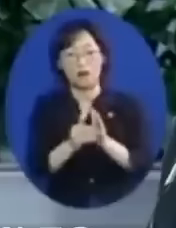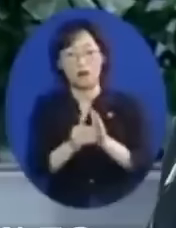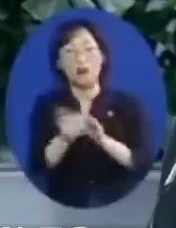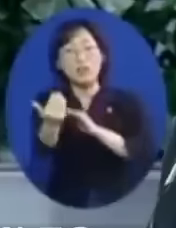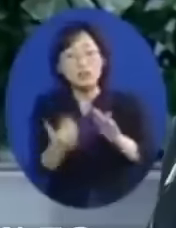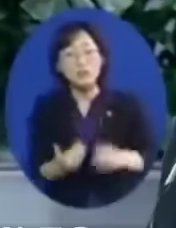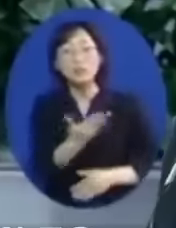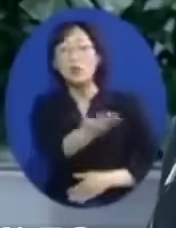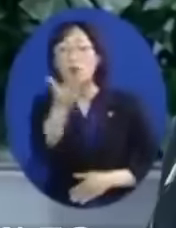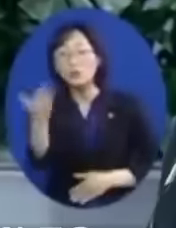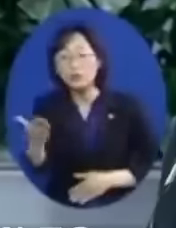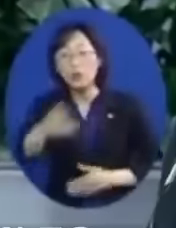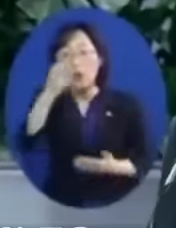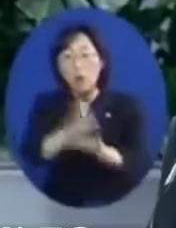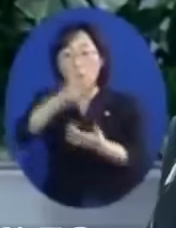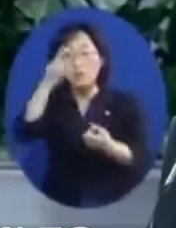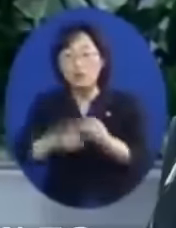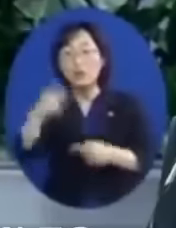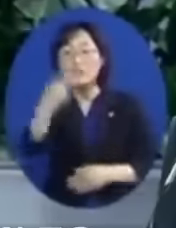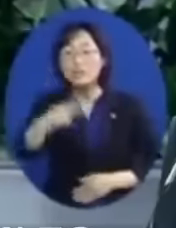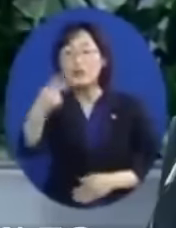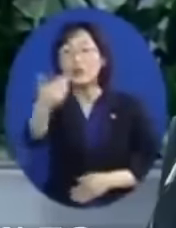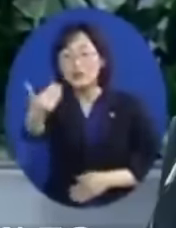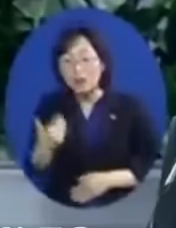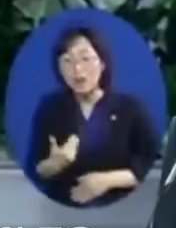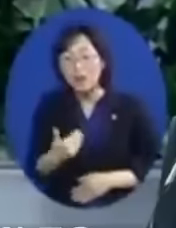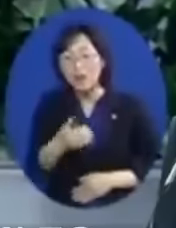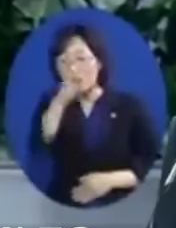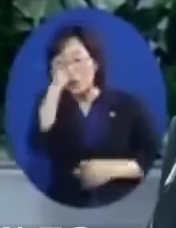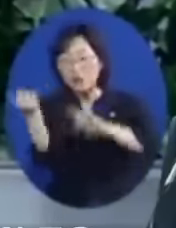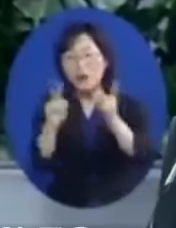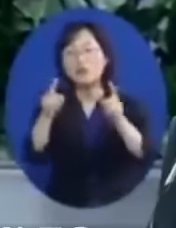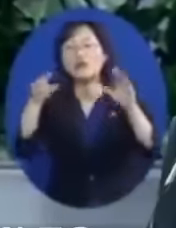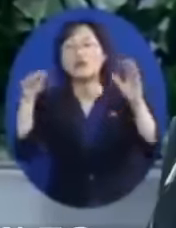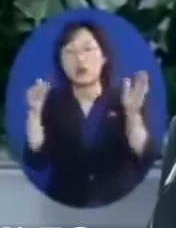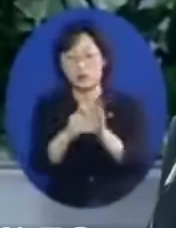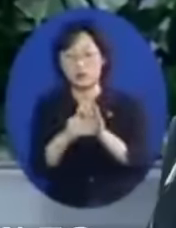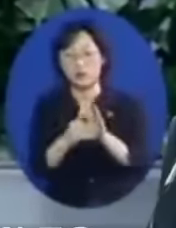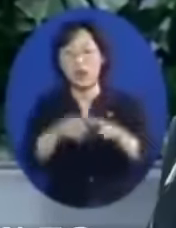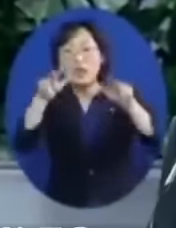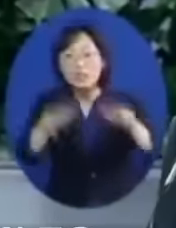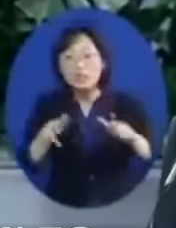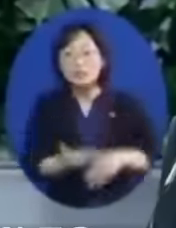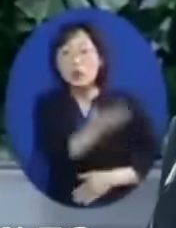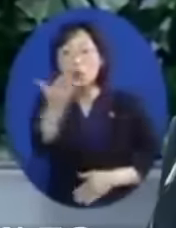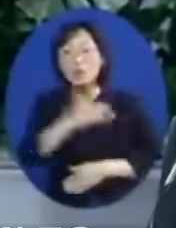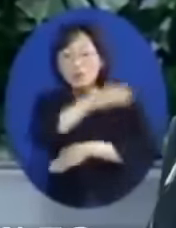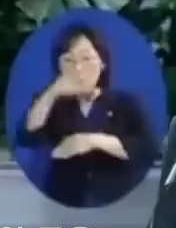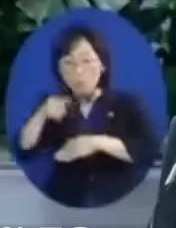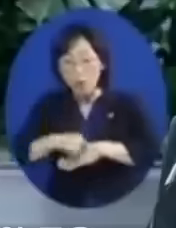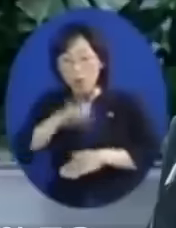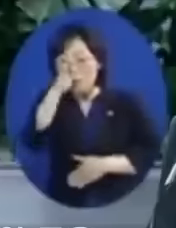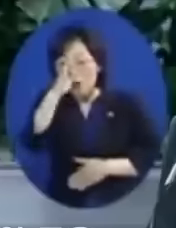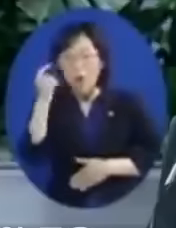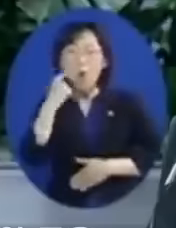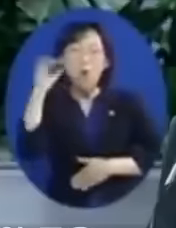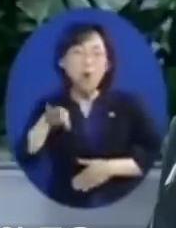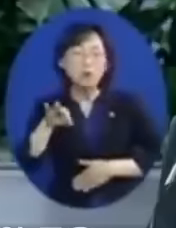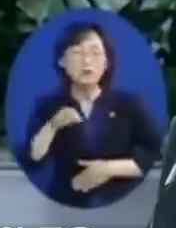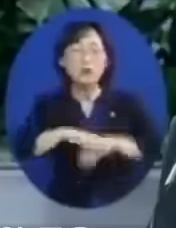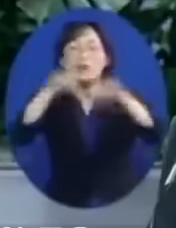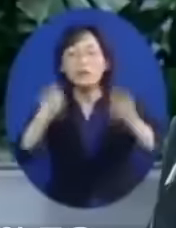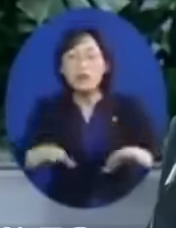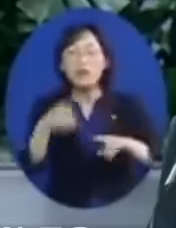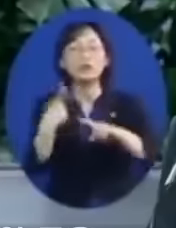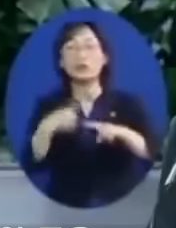이미 여러분은 법적으로 2000년 전에 나음을 입었습니다. 현재 여러분 몸에 붙어있는 병은 거짓되고 헛된